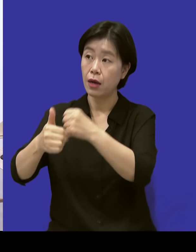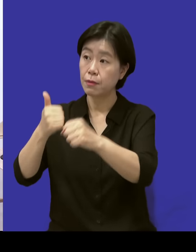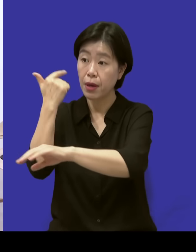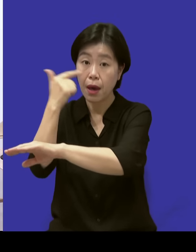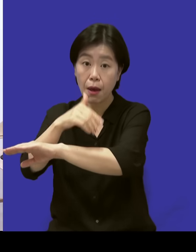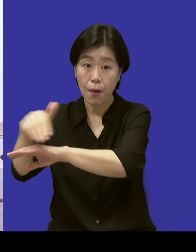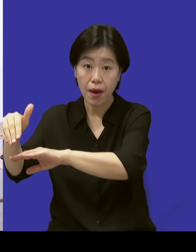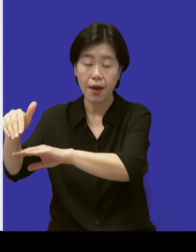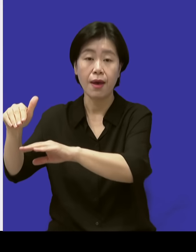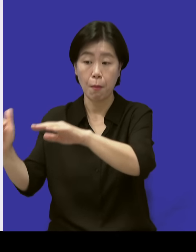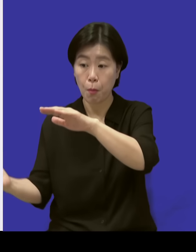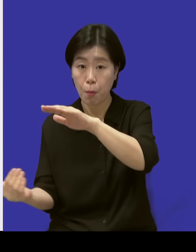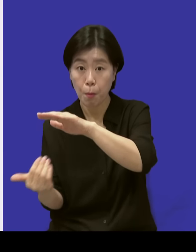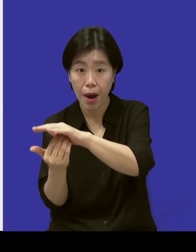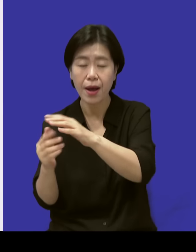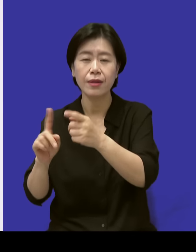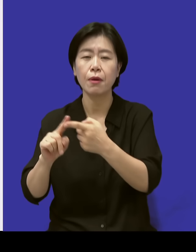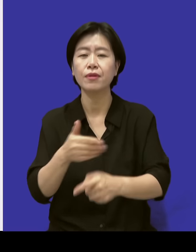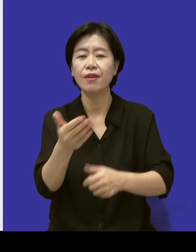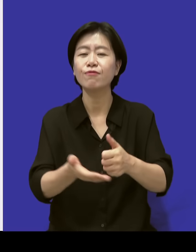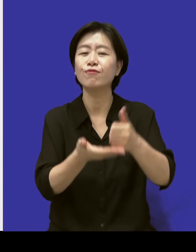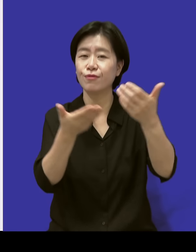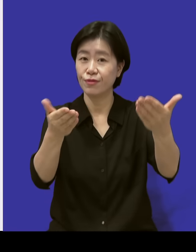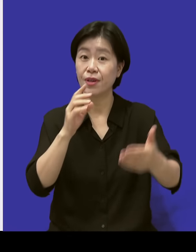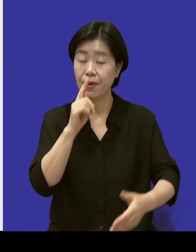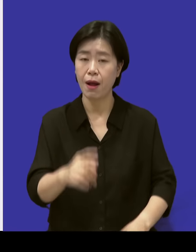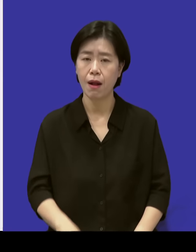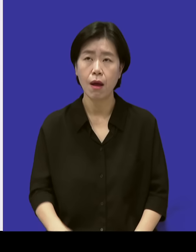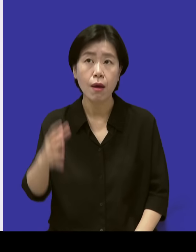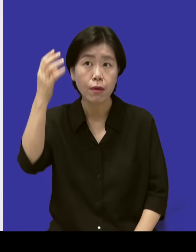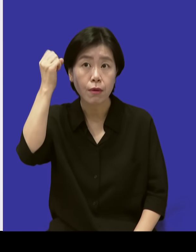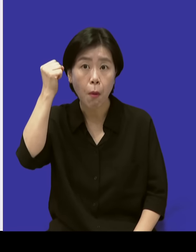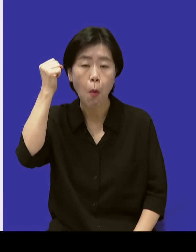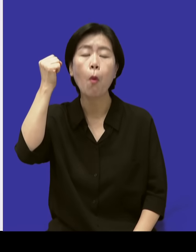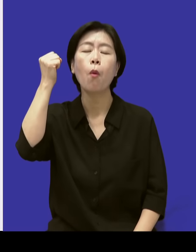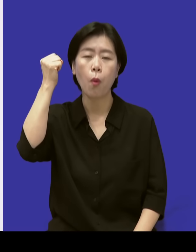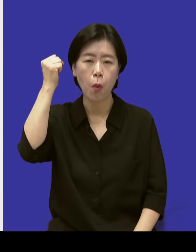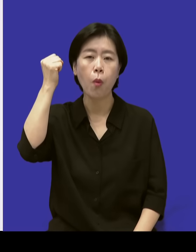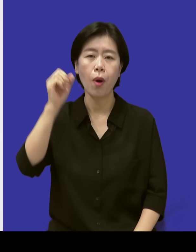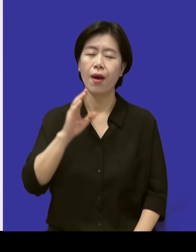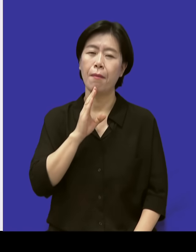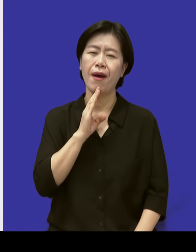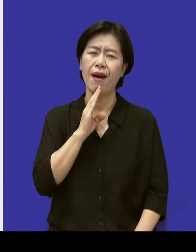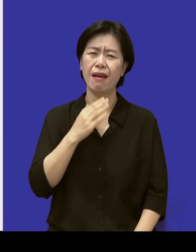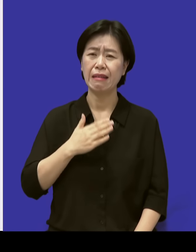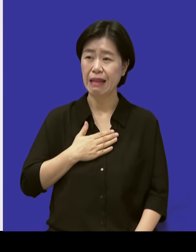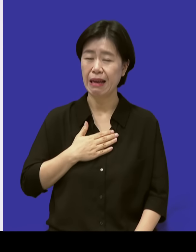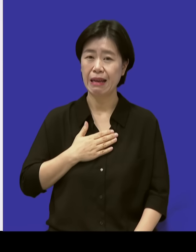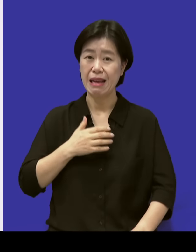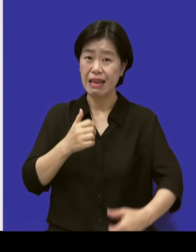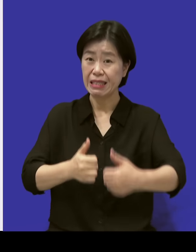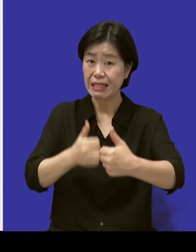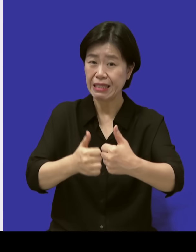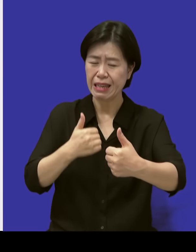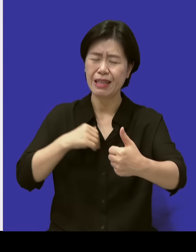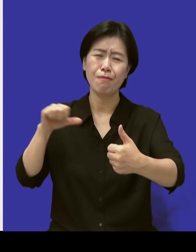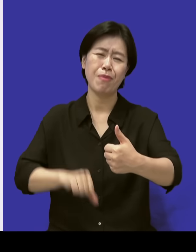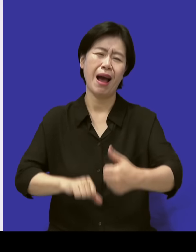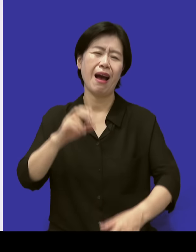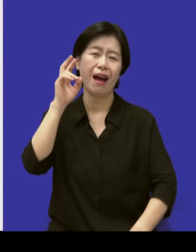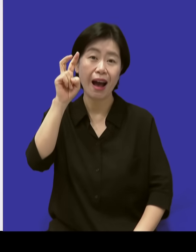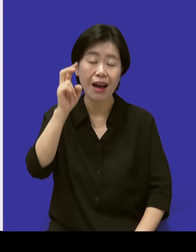이제 묵상하면서 어차피 내가 안 될 거 그냥 참가자들 예. 칭찬해주고